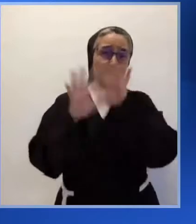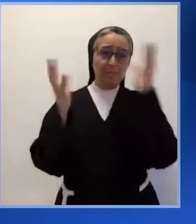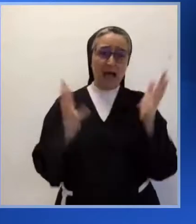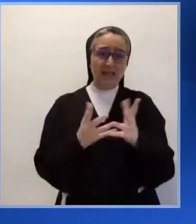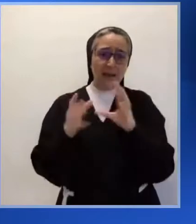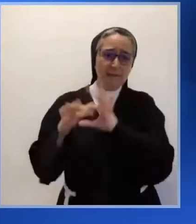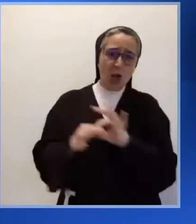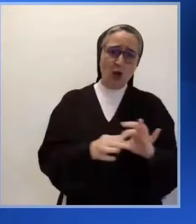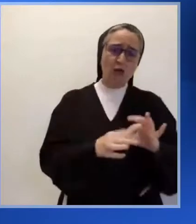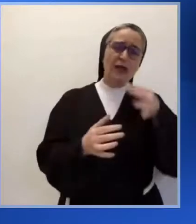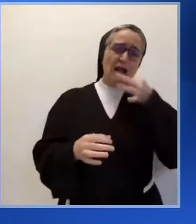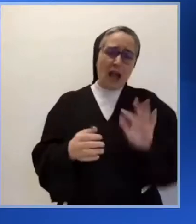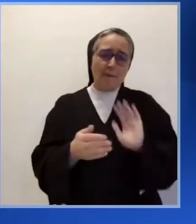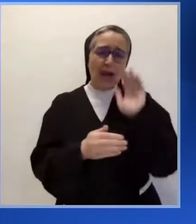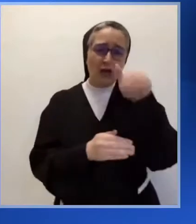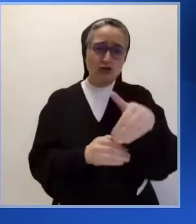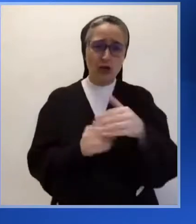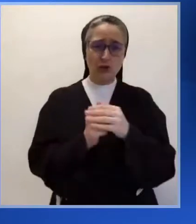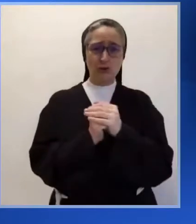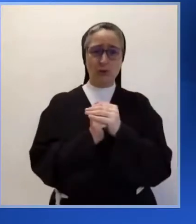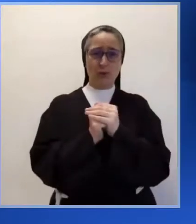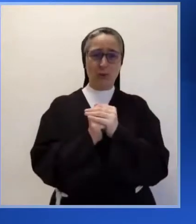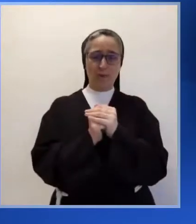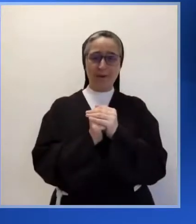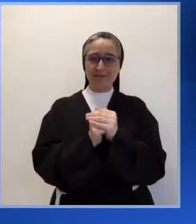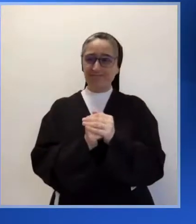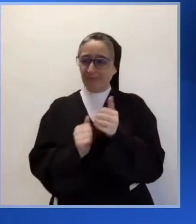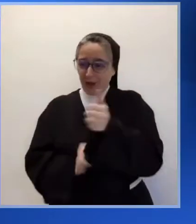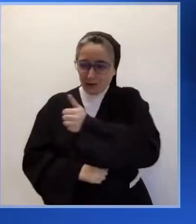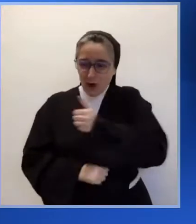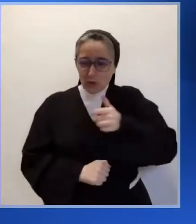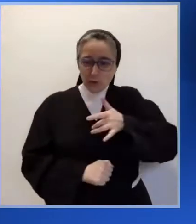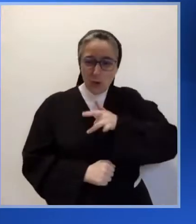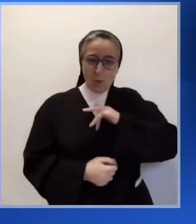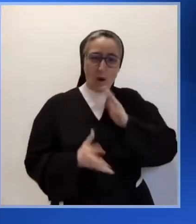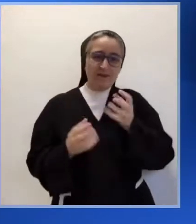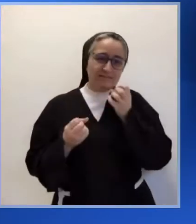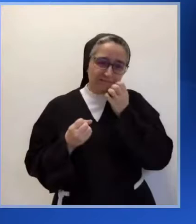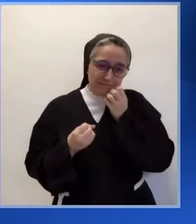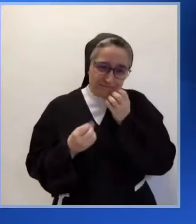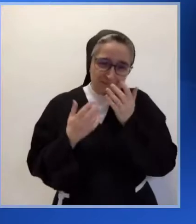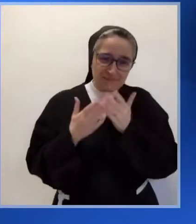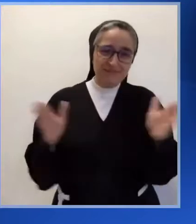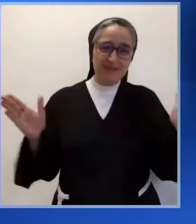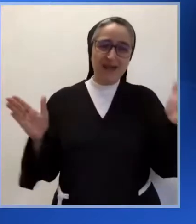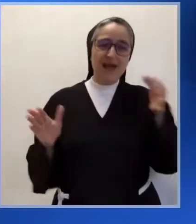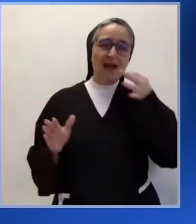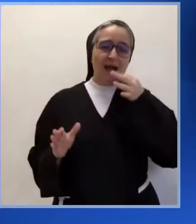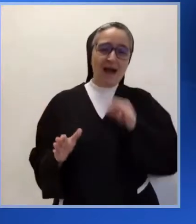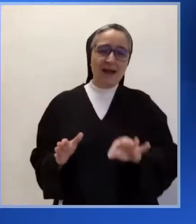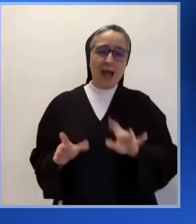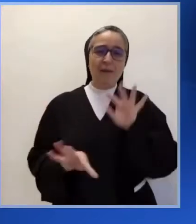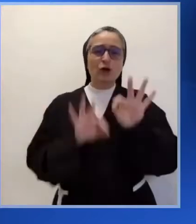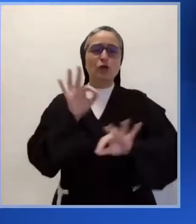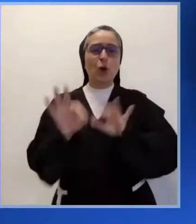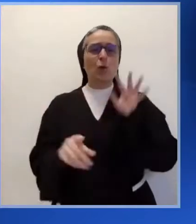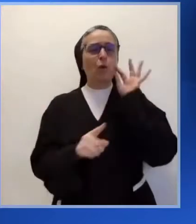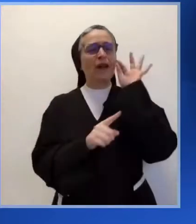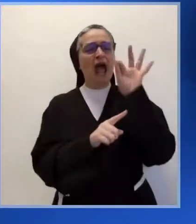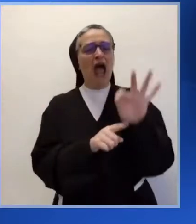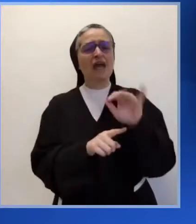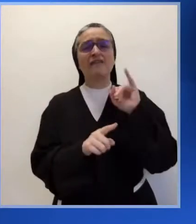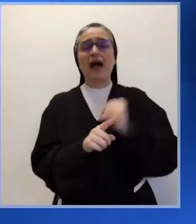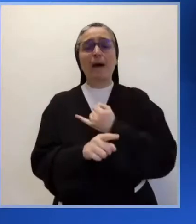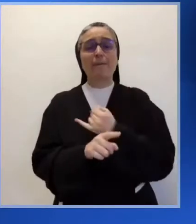conseguenze. Rende i cuori generosi per far giungere le cure necessarie, specialmente